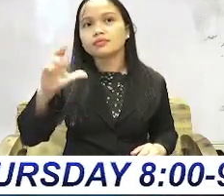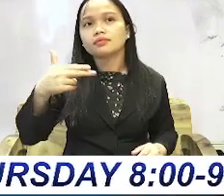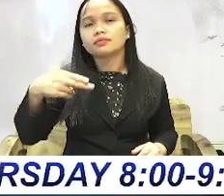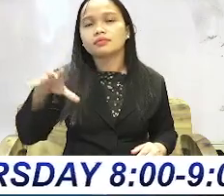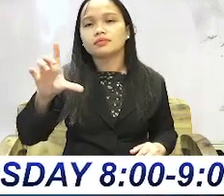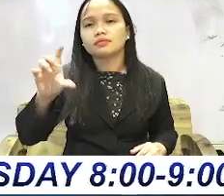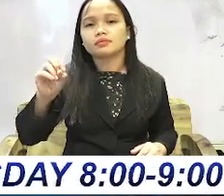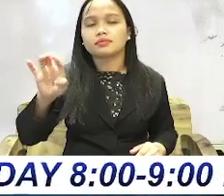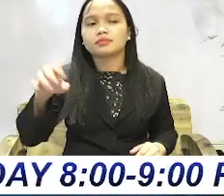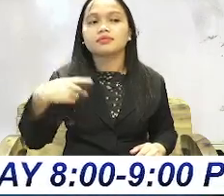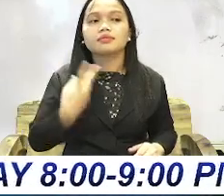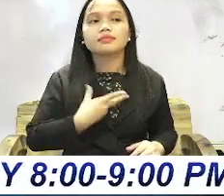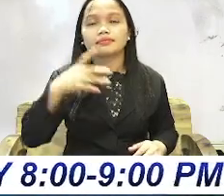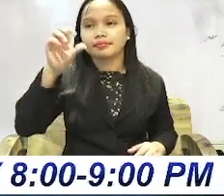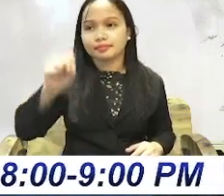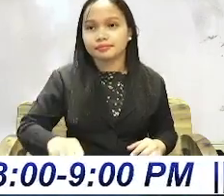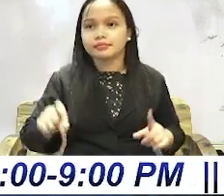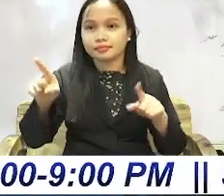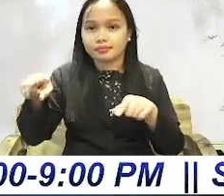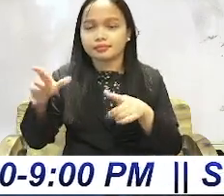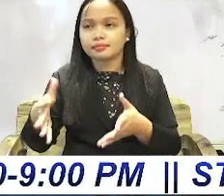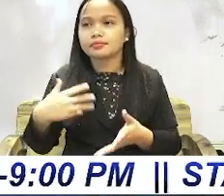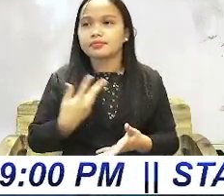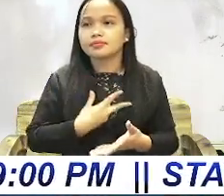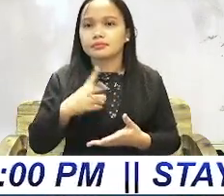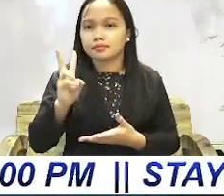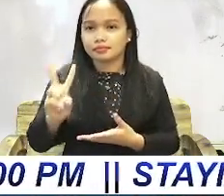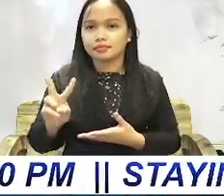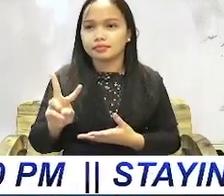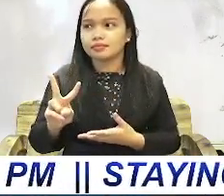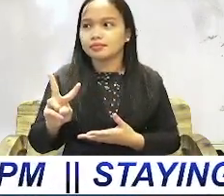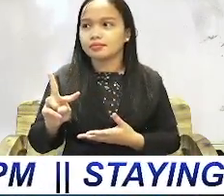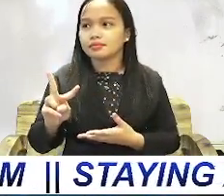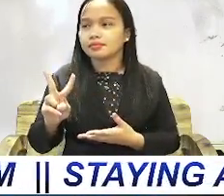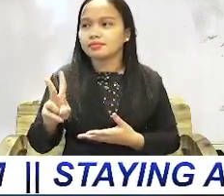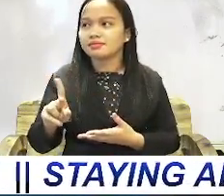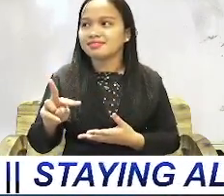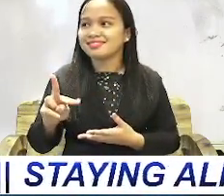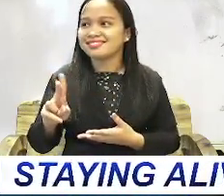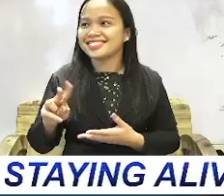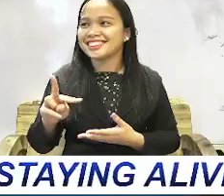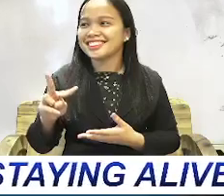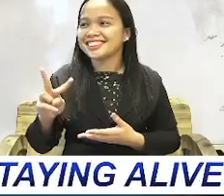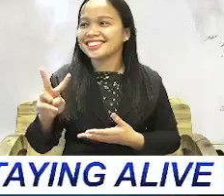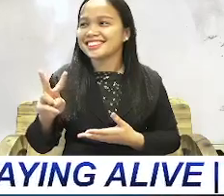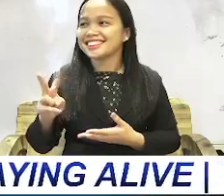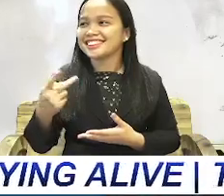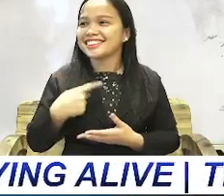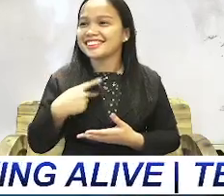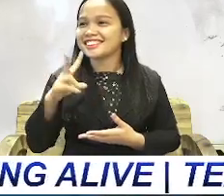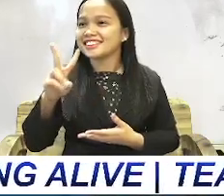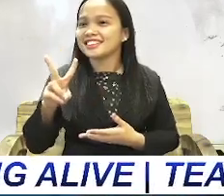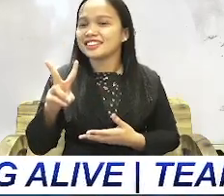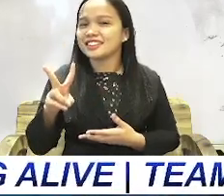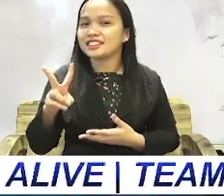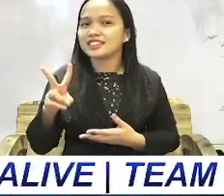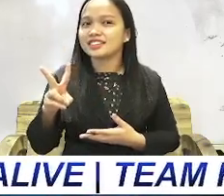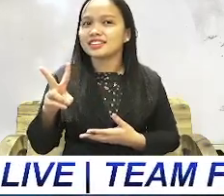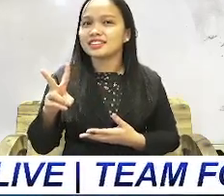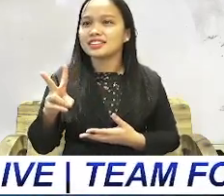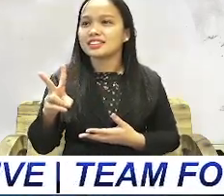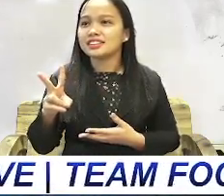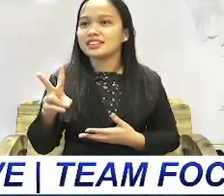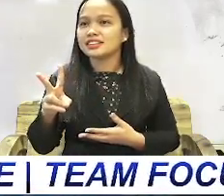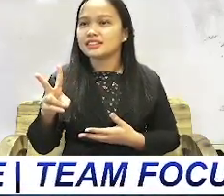at meron din tayo sa South Border. Meron tayong dalawa. Siyempre, hindi kayo nakawala. Ay, hindi pala. Meron. Amen, sir. Amen. Alam ko na dyan yun sila sa ano eh, Herbie. Wala